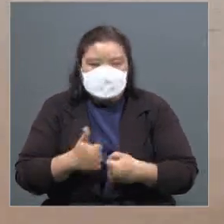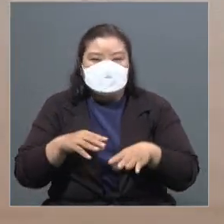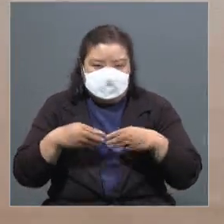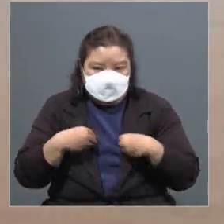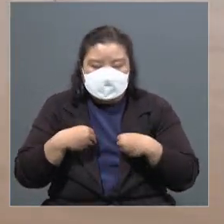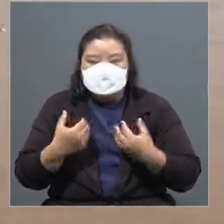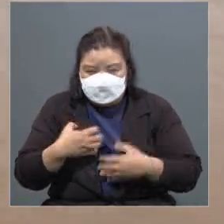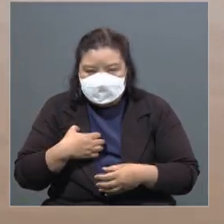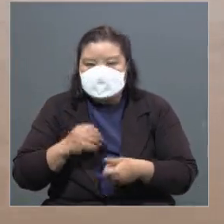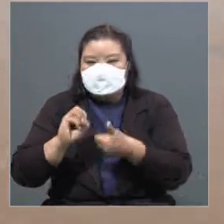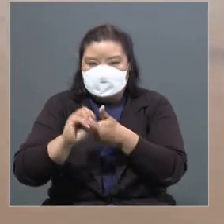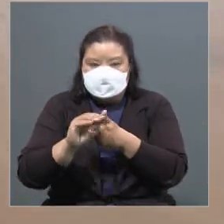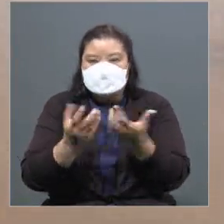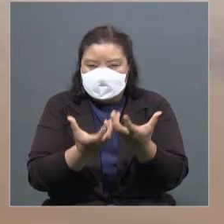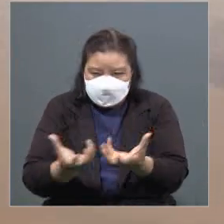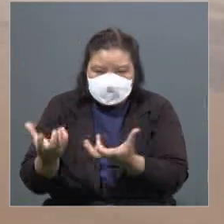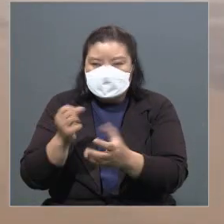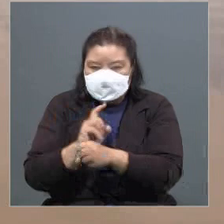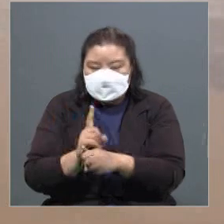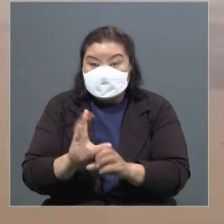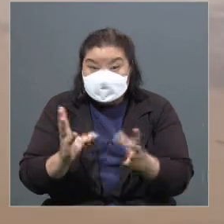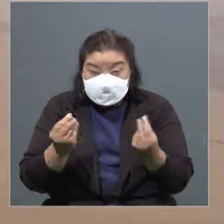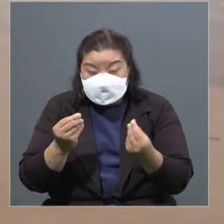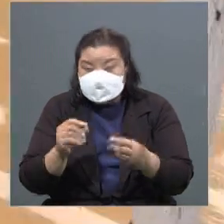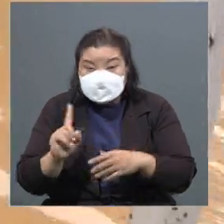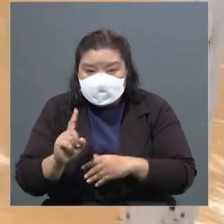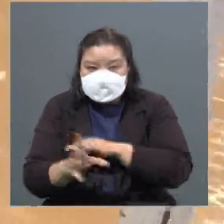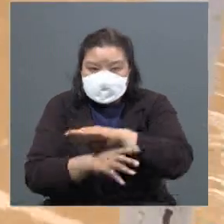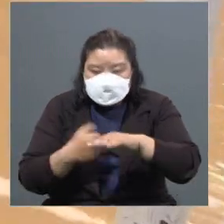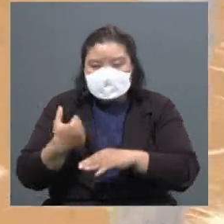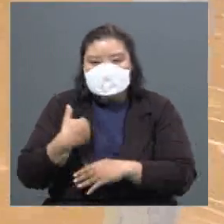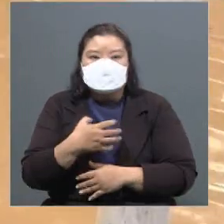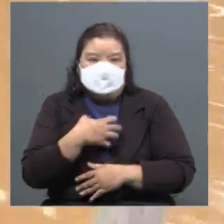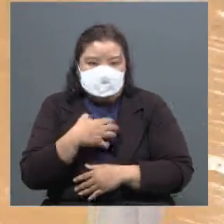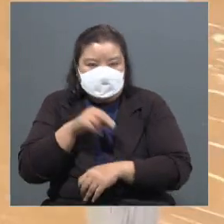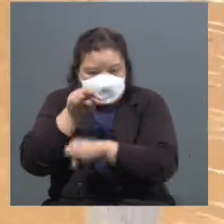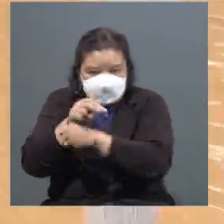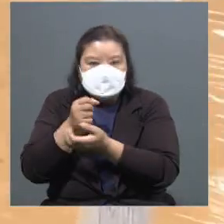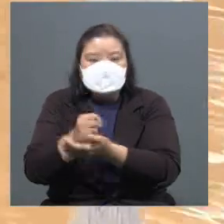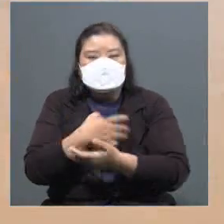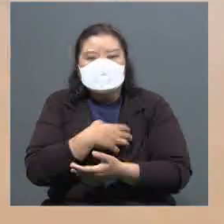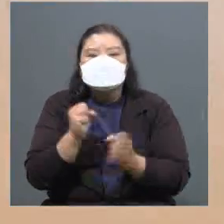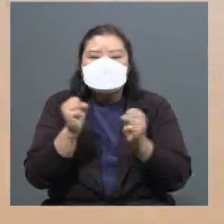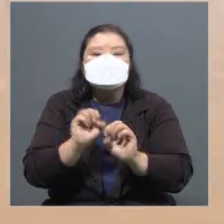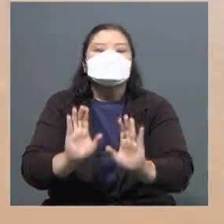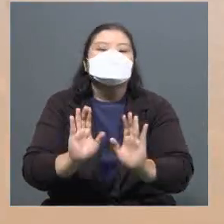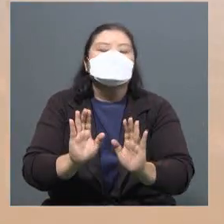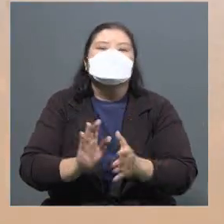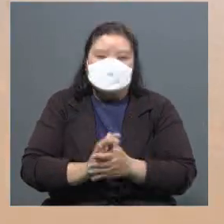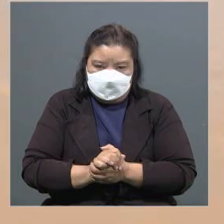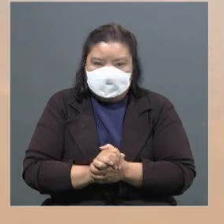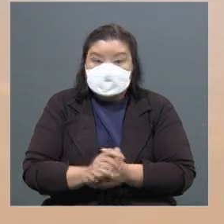ทรัพย์สินด้วยจะต้องมีการจัดเวียนยามเพื่อให้พี่น้องประชาชนเนี่ยมั่นใจนะคะทีนี้เนี่ยผู้สื่อข่าวไปถามด้วยว่าเ